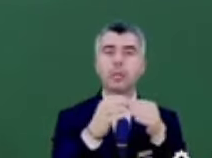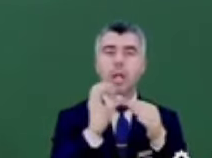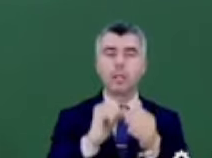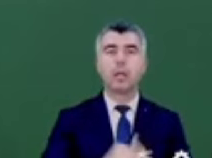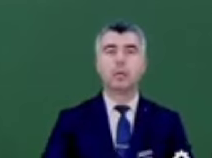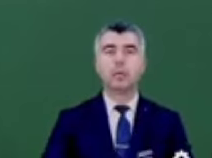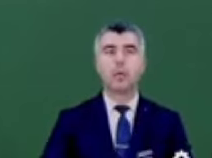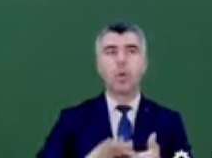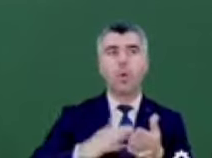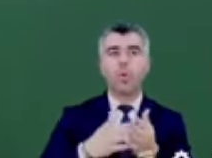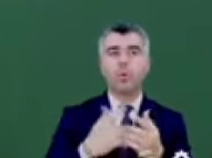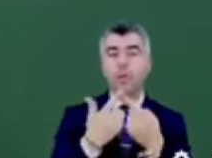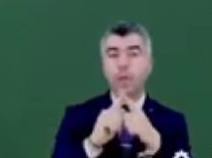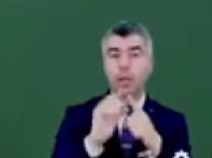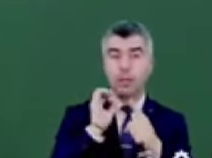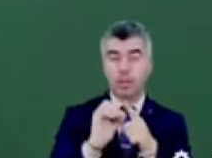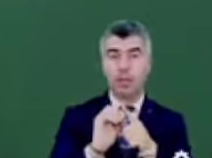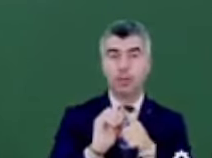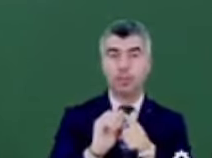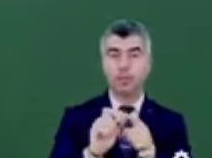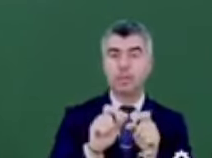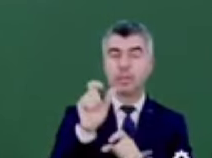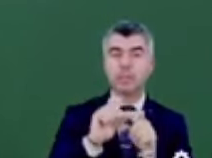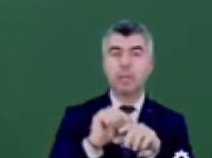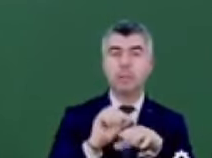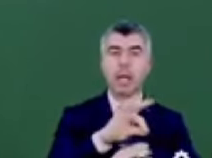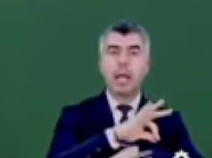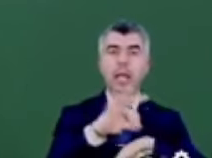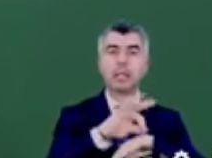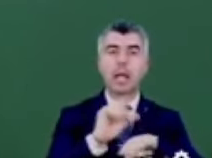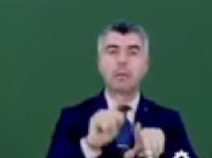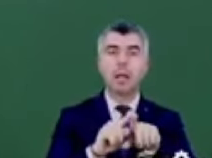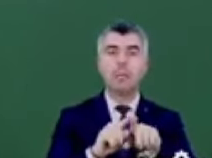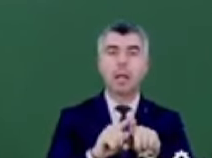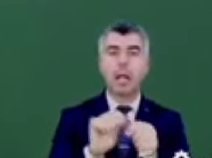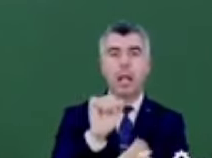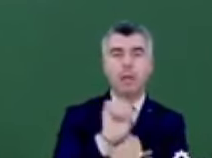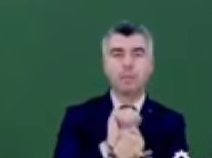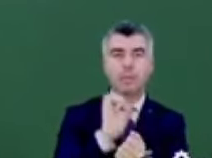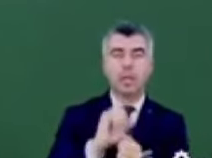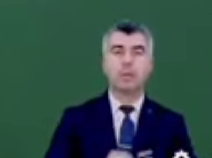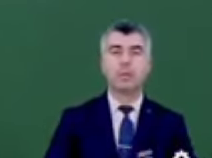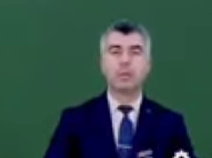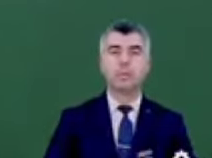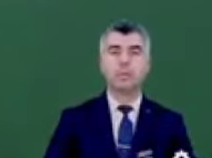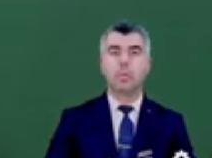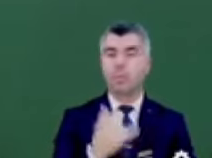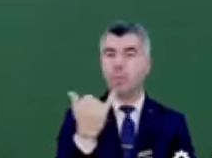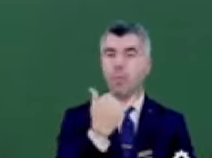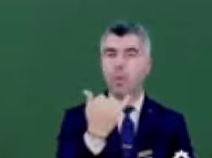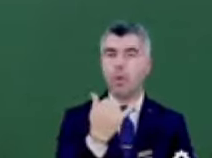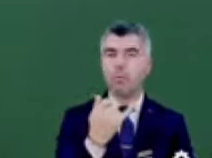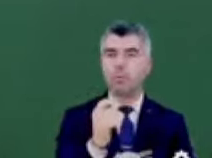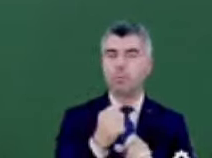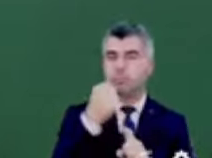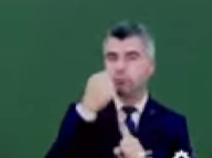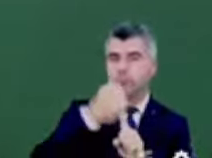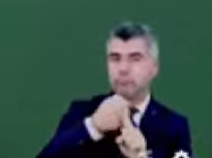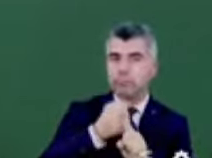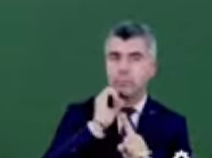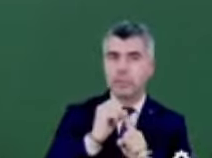بتنفيذ مهام المندوب العام لاداره السجون واعاده الادماج وتحديد الي عملها